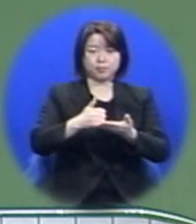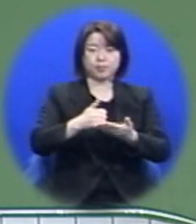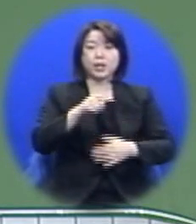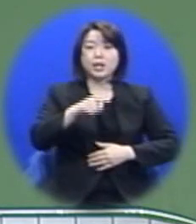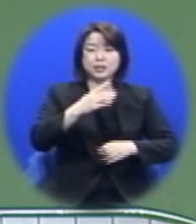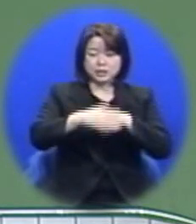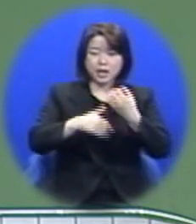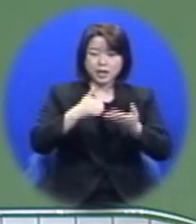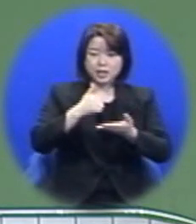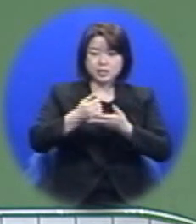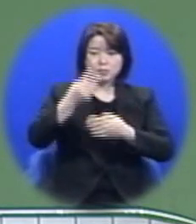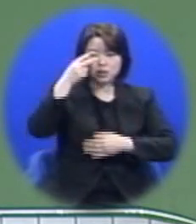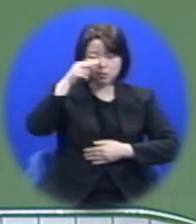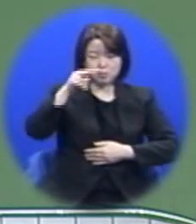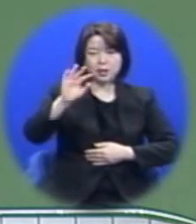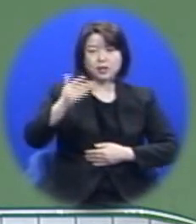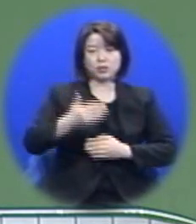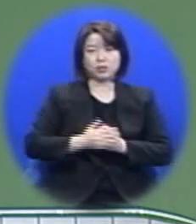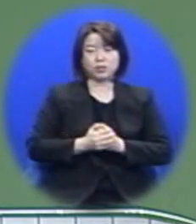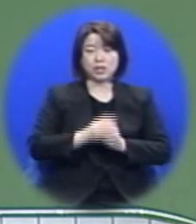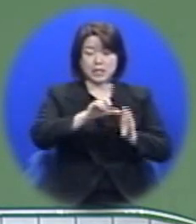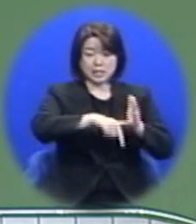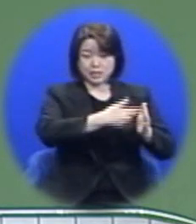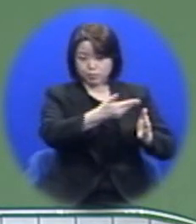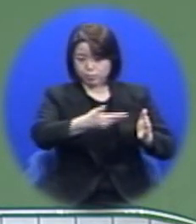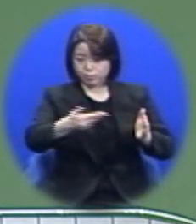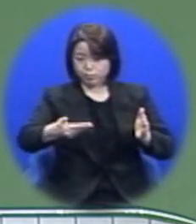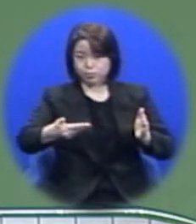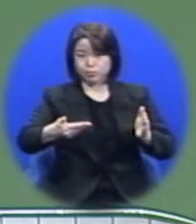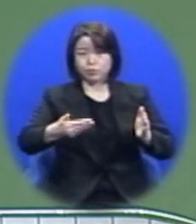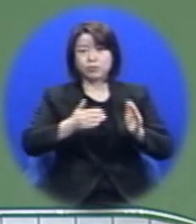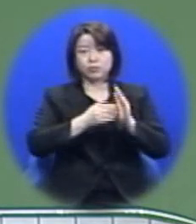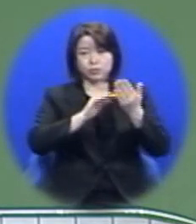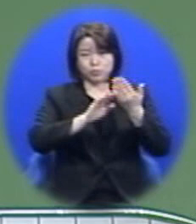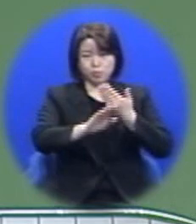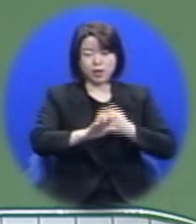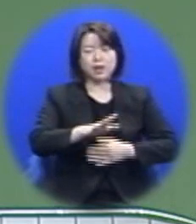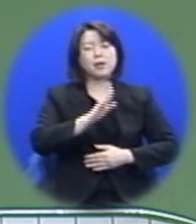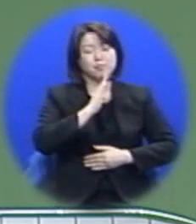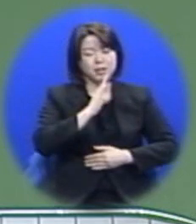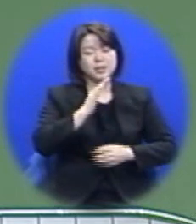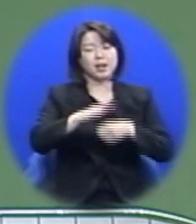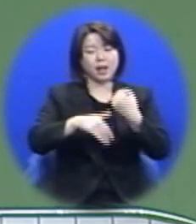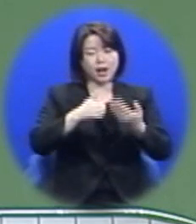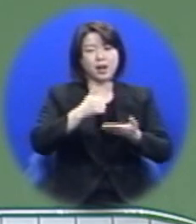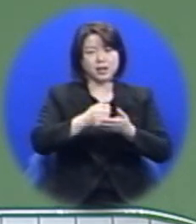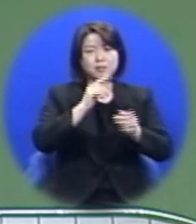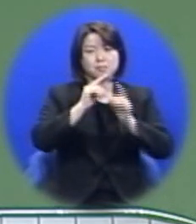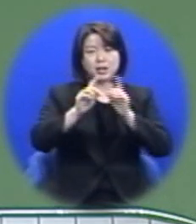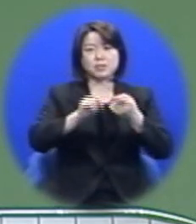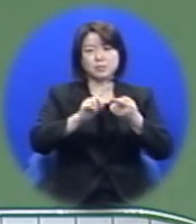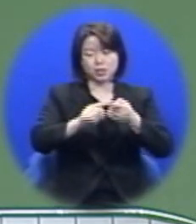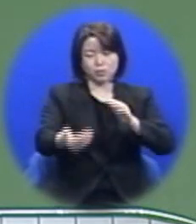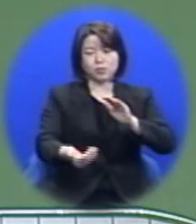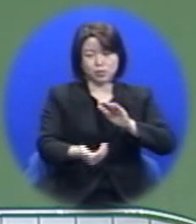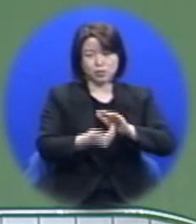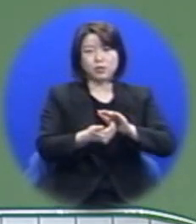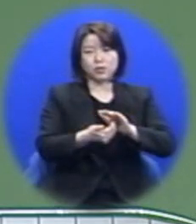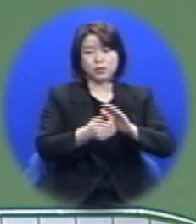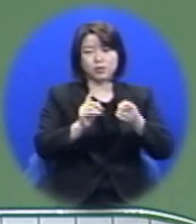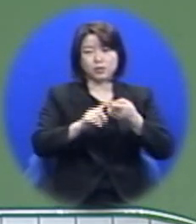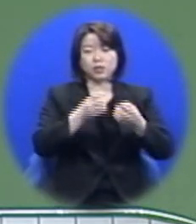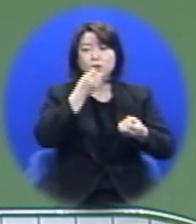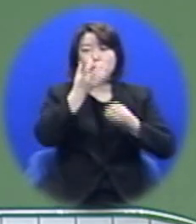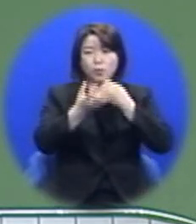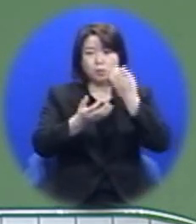하나님을 바라봐야 됩니다. 그리고 시간이 지나고 나면 맞아, 하나님 말씀대로 됐어, 그렇게 고백하게